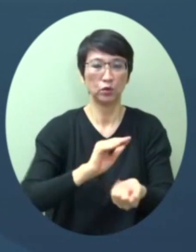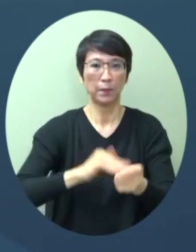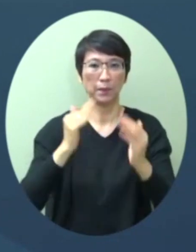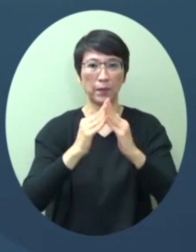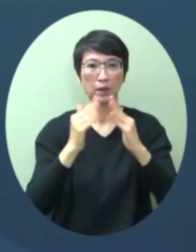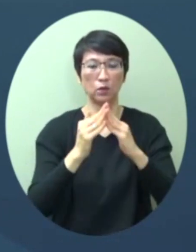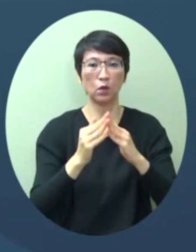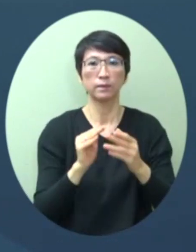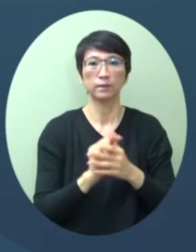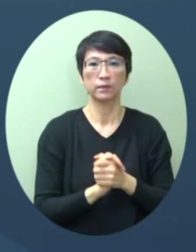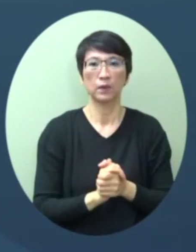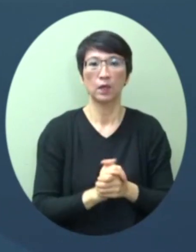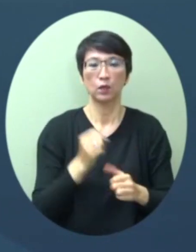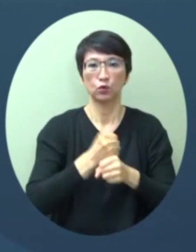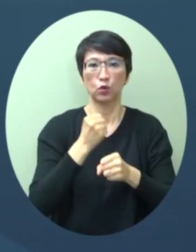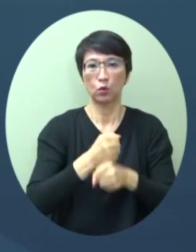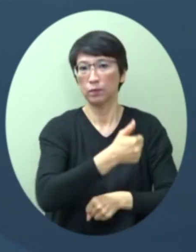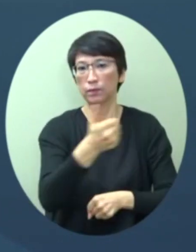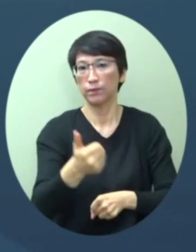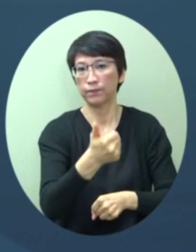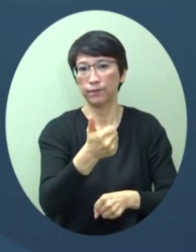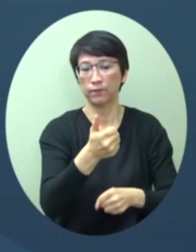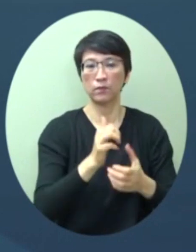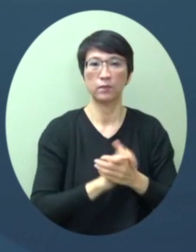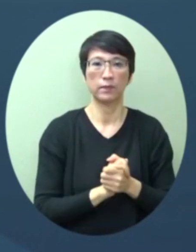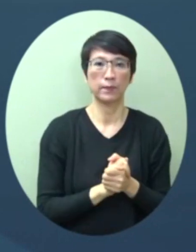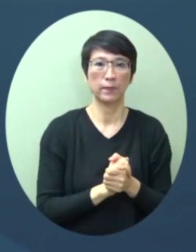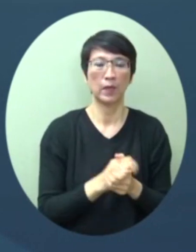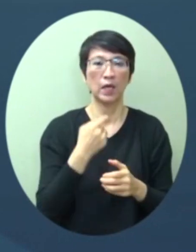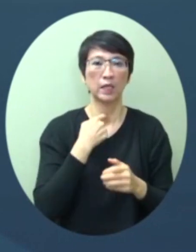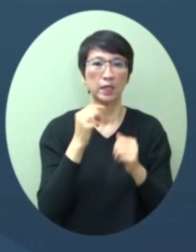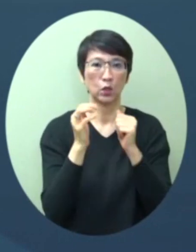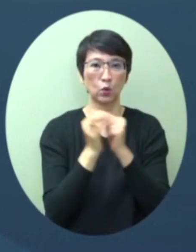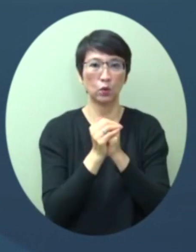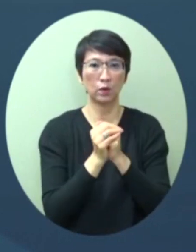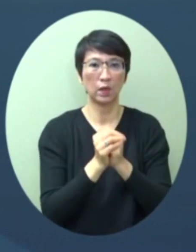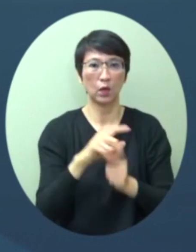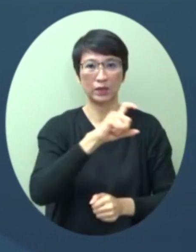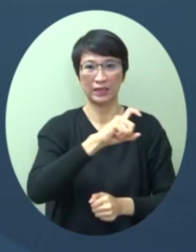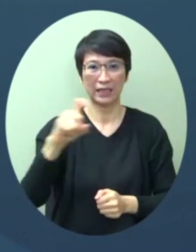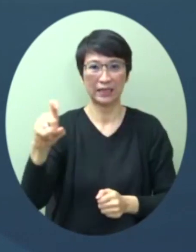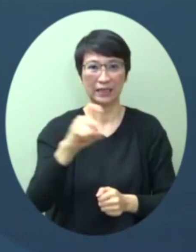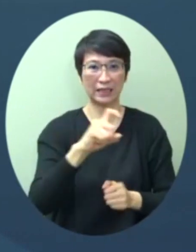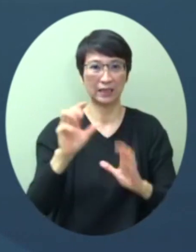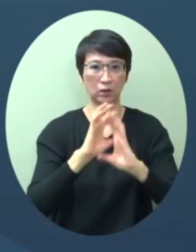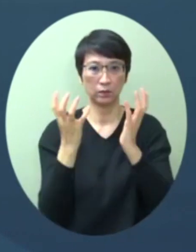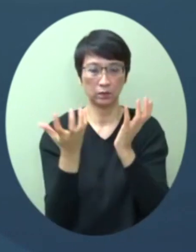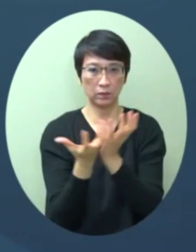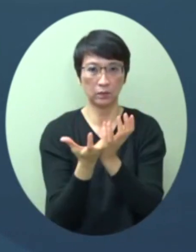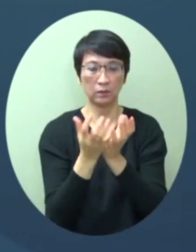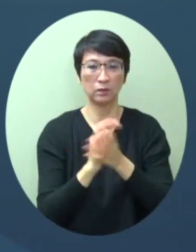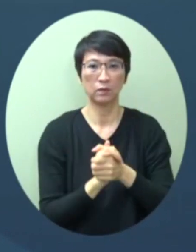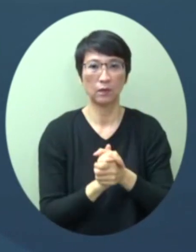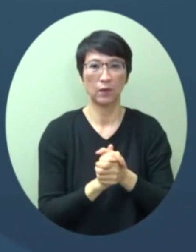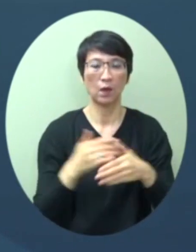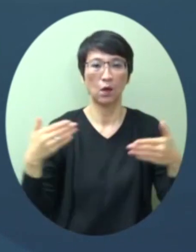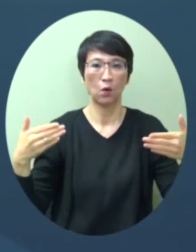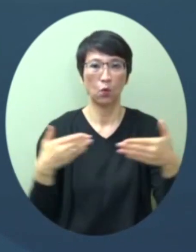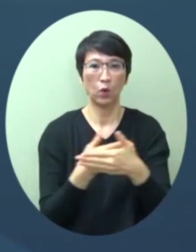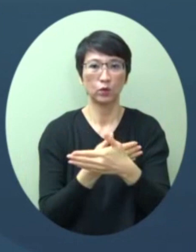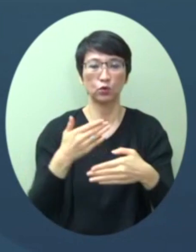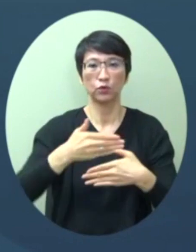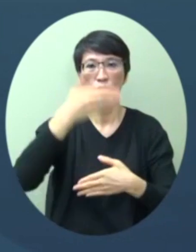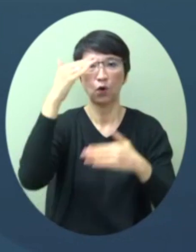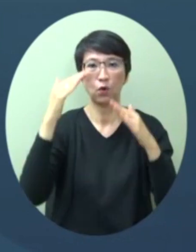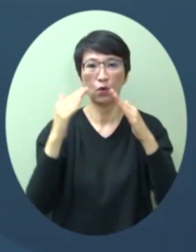配套系做足我们已经是要求的士业界这个是由运输及房屋局